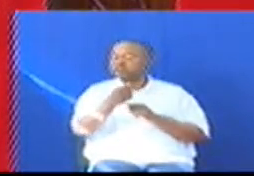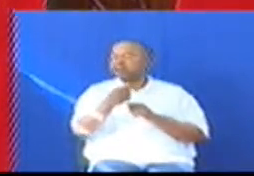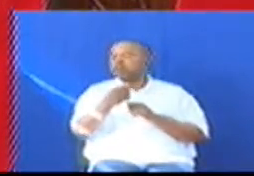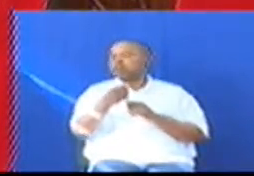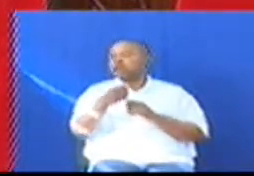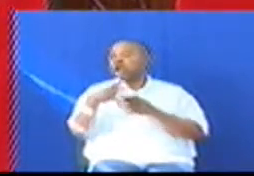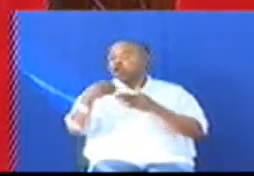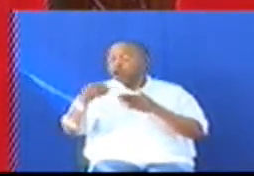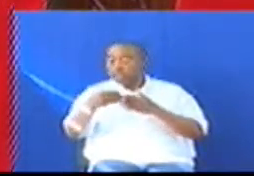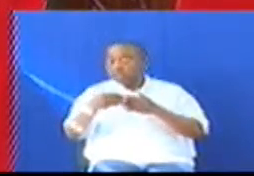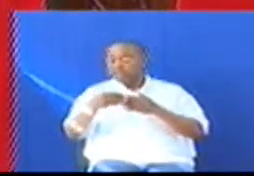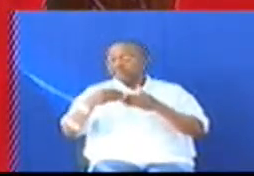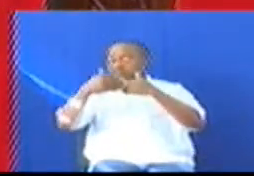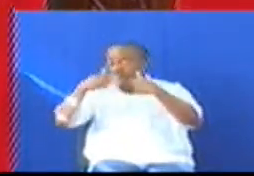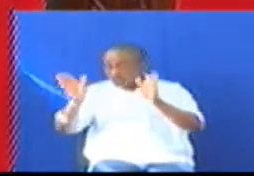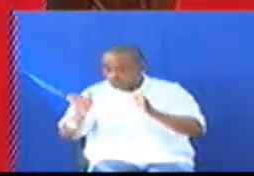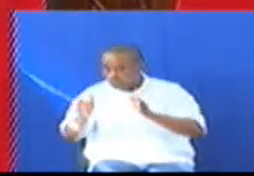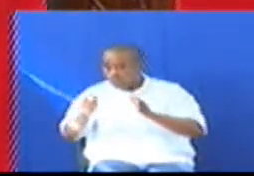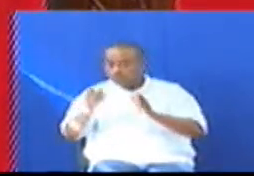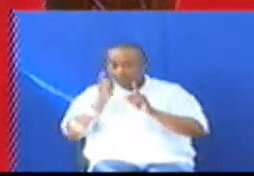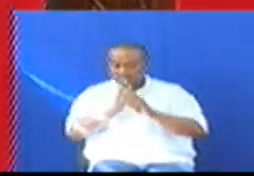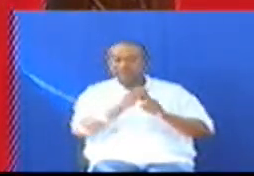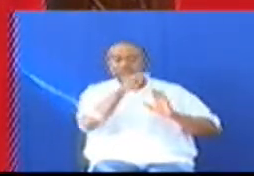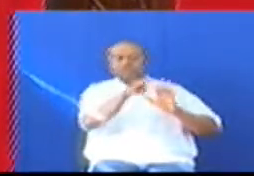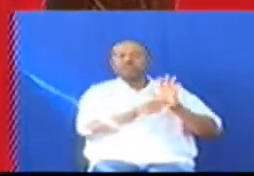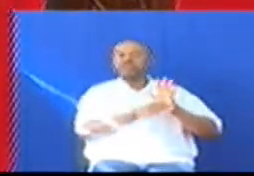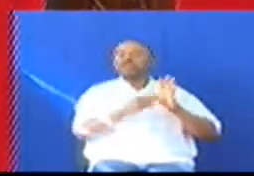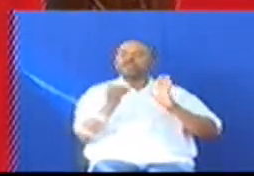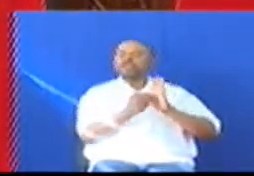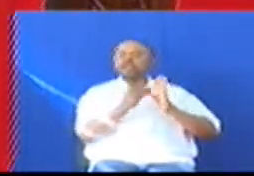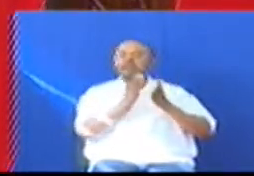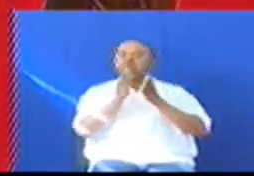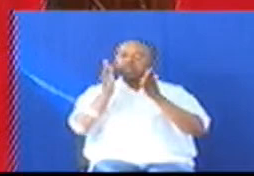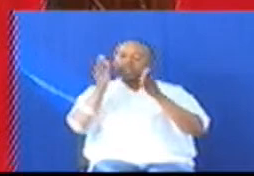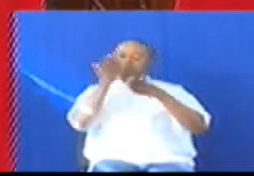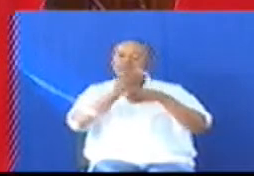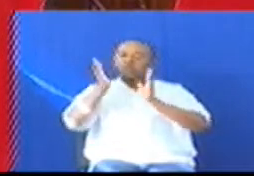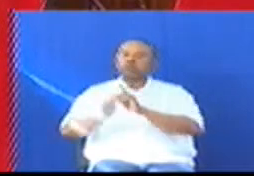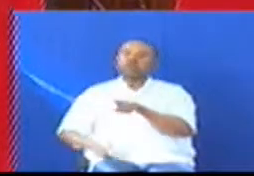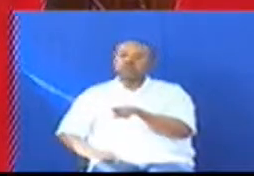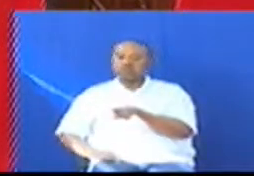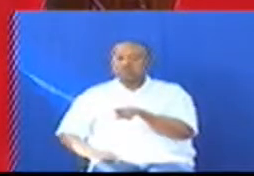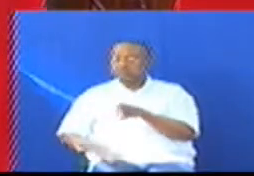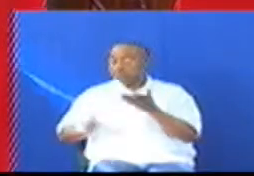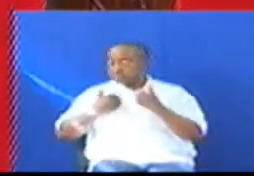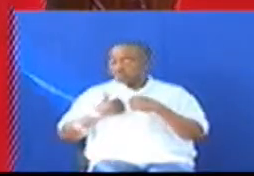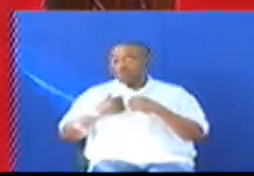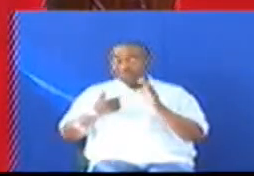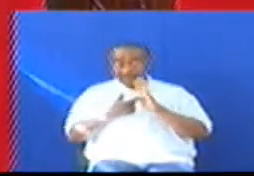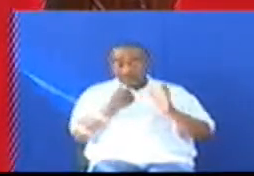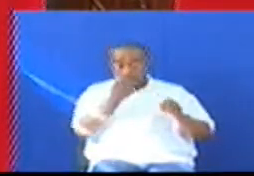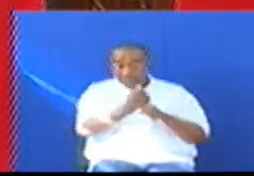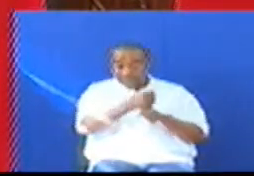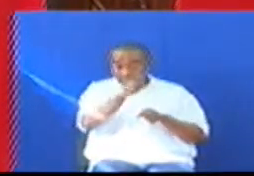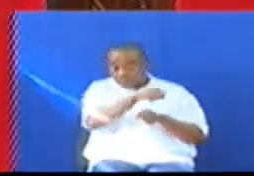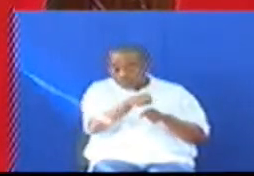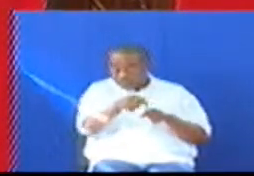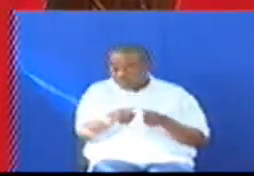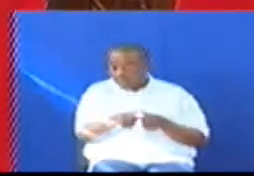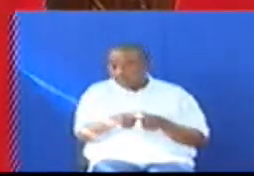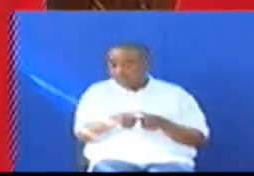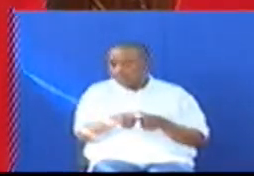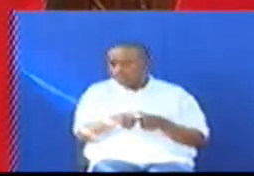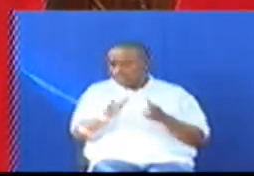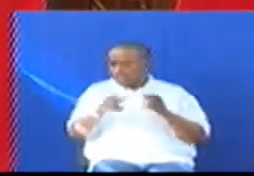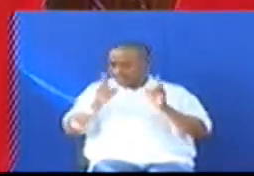Kama kuna tatizo hao watu wamelifanya, wapelekwe mahakamani ili mahakama ziamue hawa watu waweze kutafuta maisha mengine